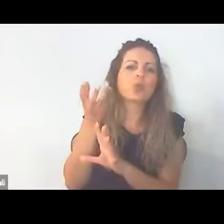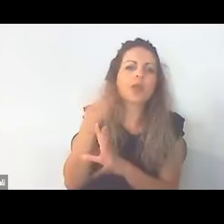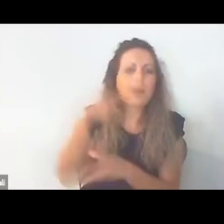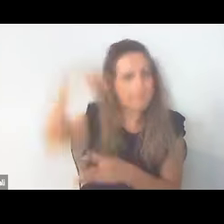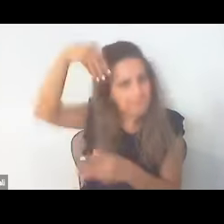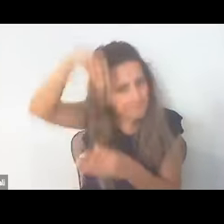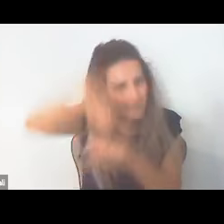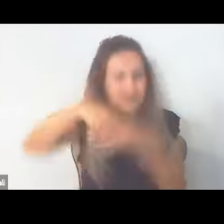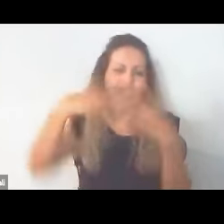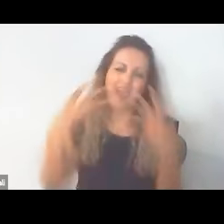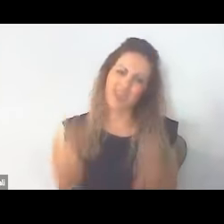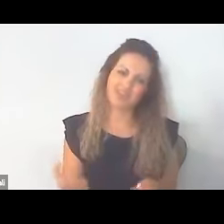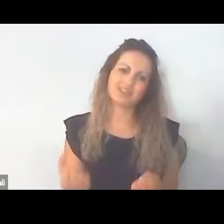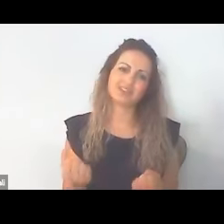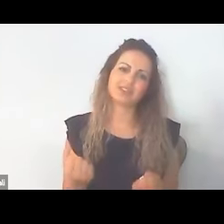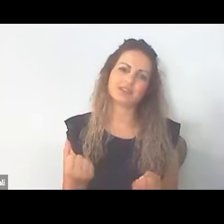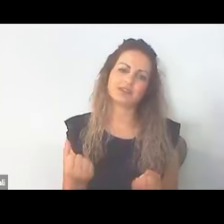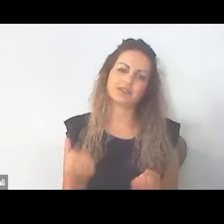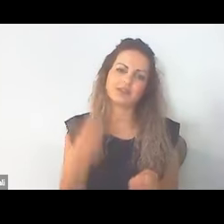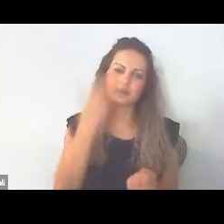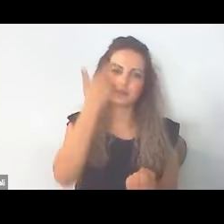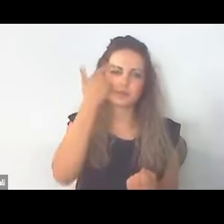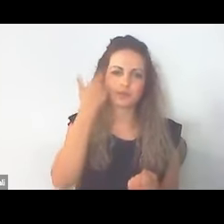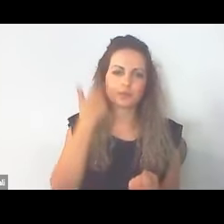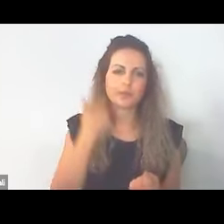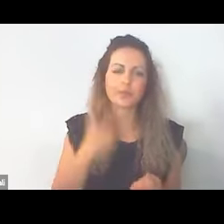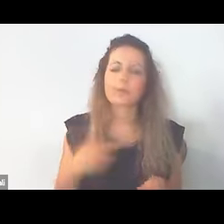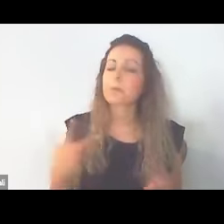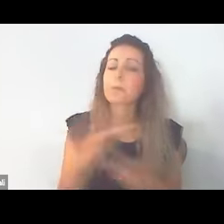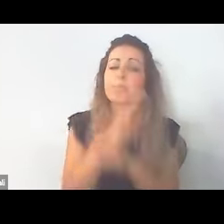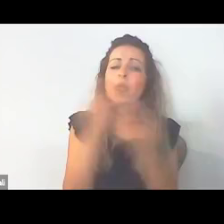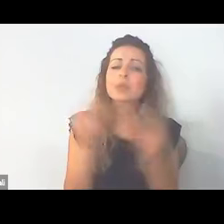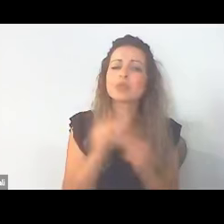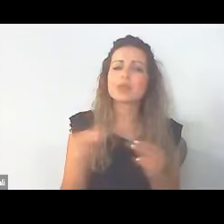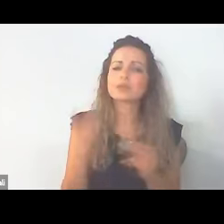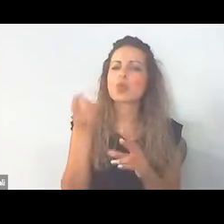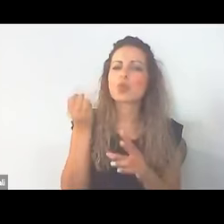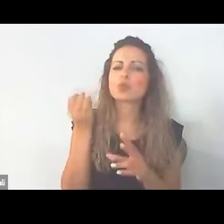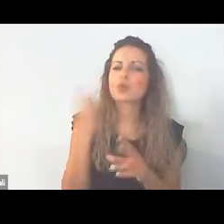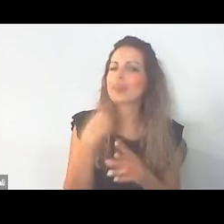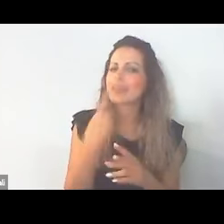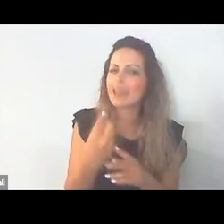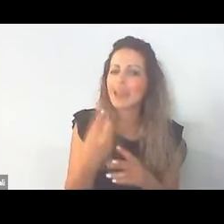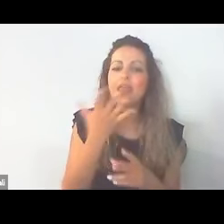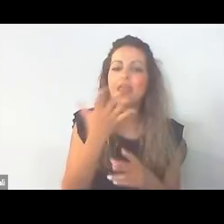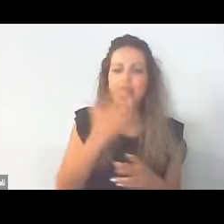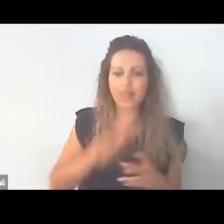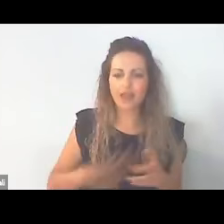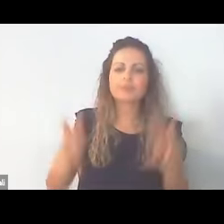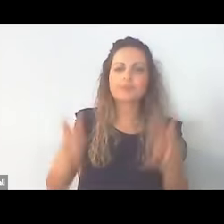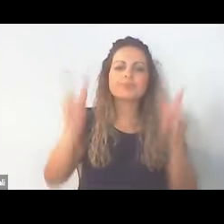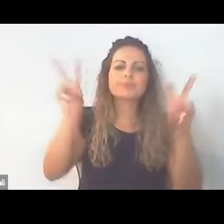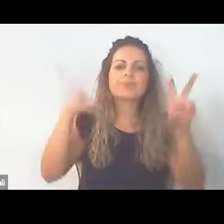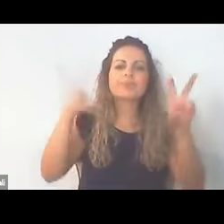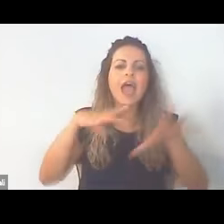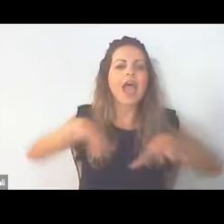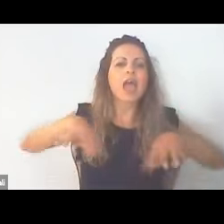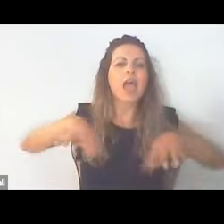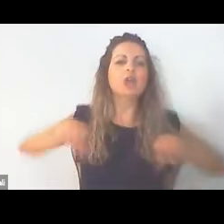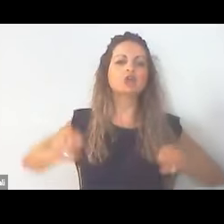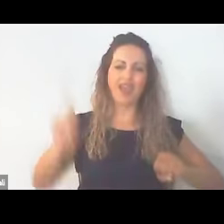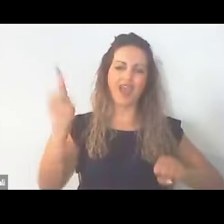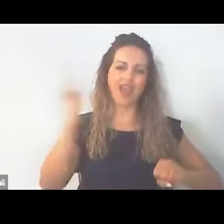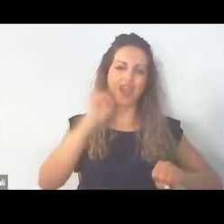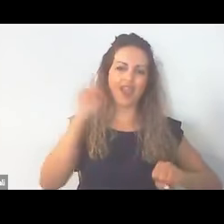αυτή που θέλει εξουσία πάνω στα θηλυκά σώματα. Με αυτή την έννοια, οι